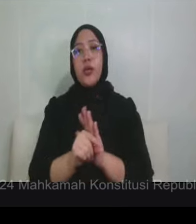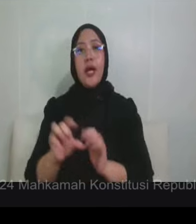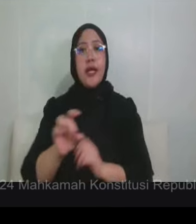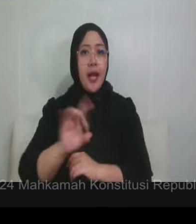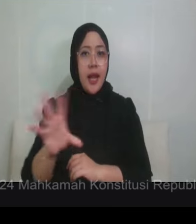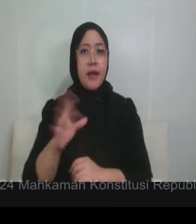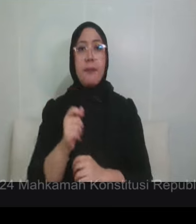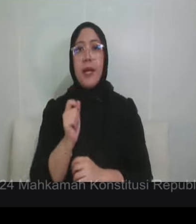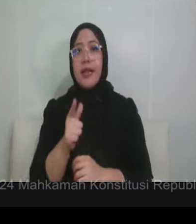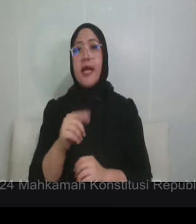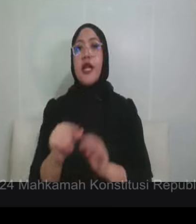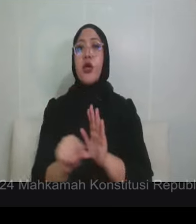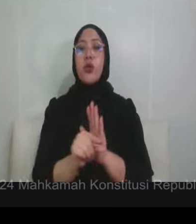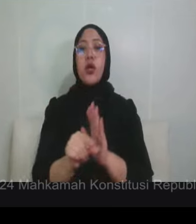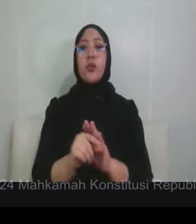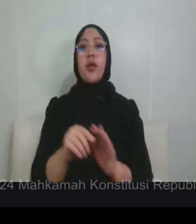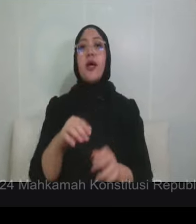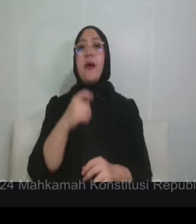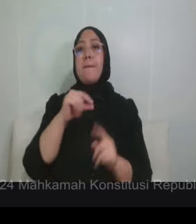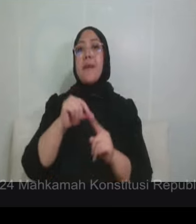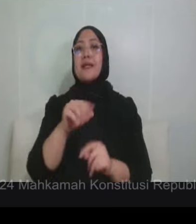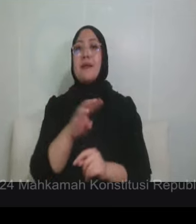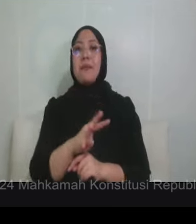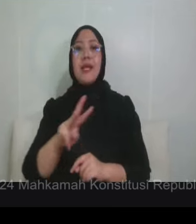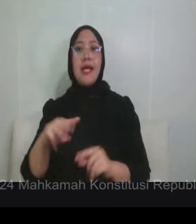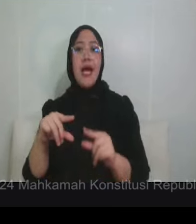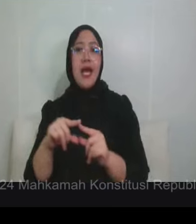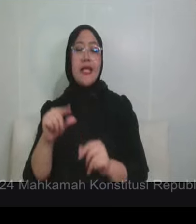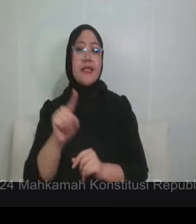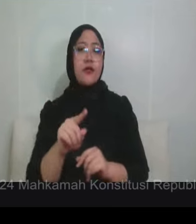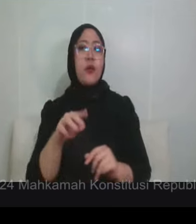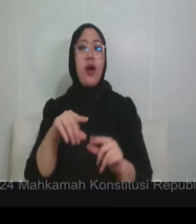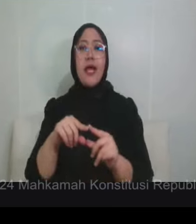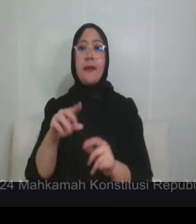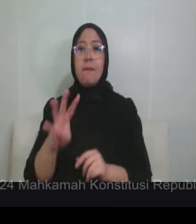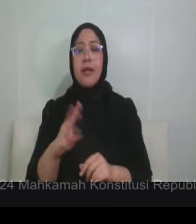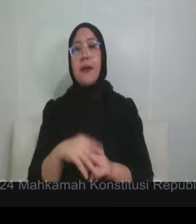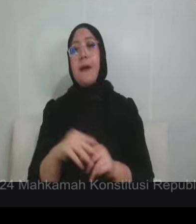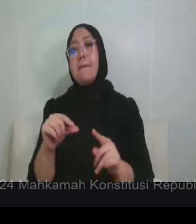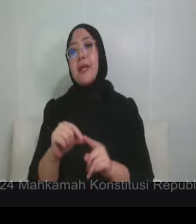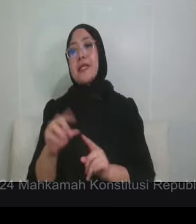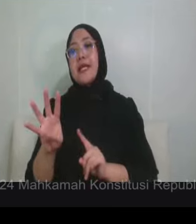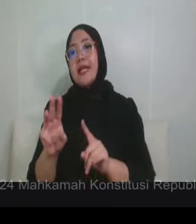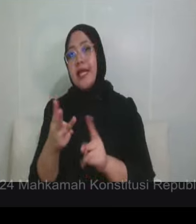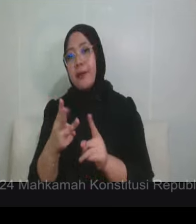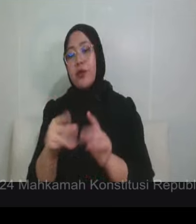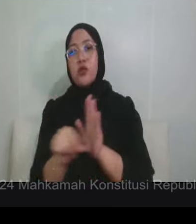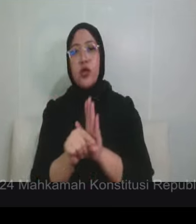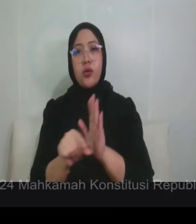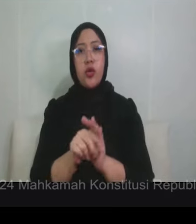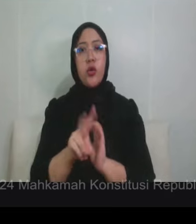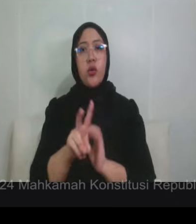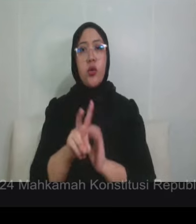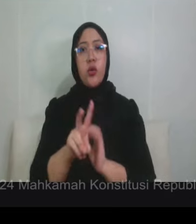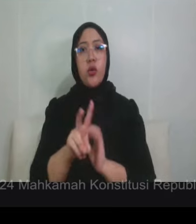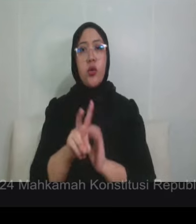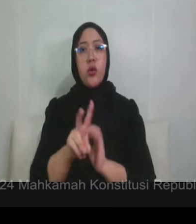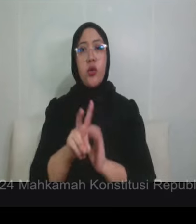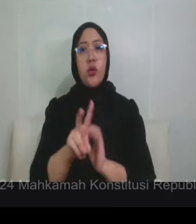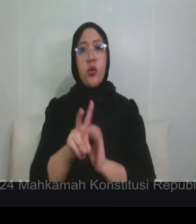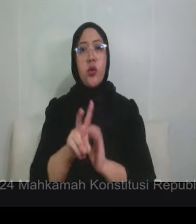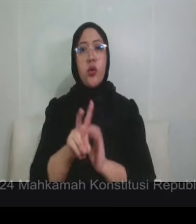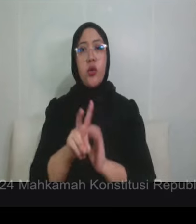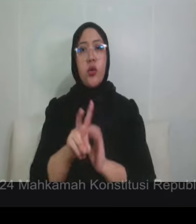ayat 1 dan ayat 4 dalam pasal 2 Angka 13 undang-undang 7 2021 Namun demikian pendelegasian kewenangan mengatur dalam peraturan menteri tidak